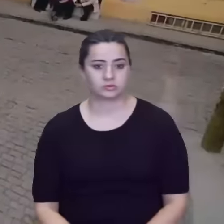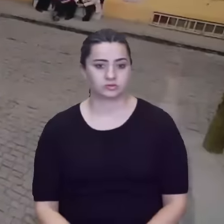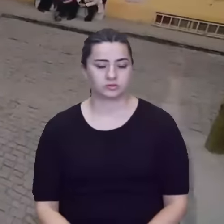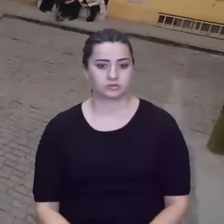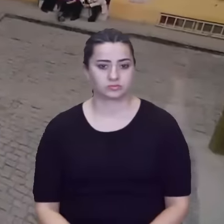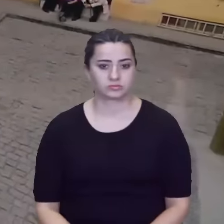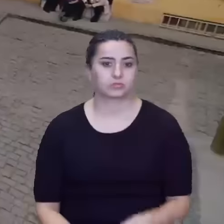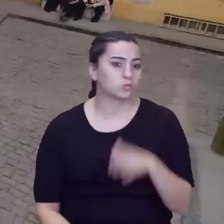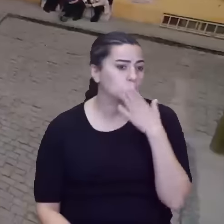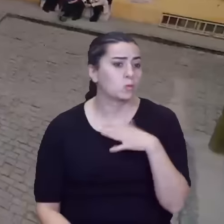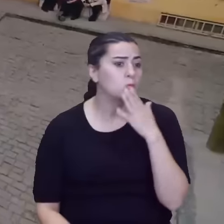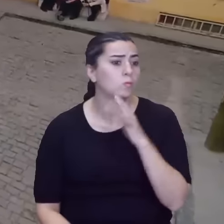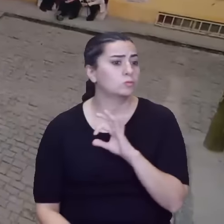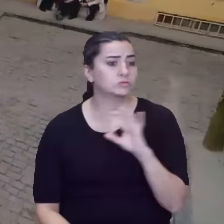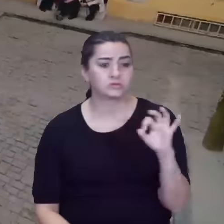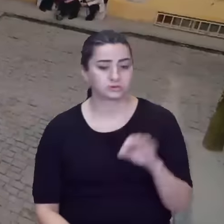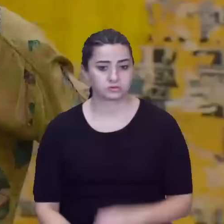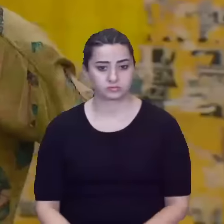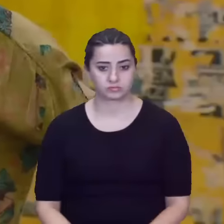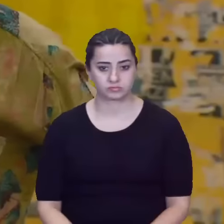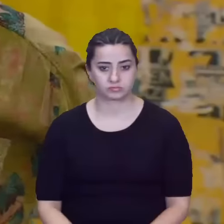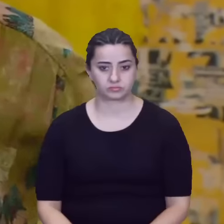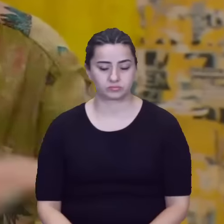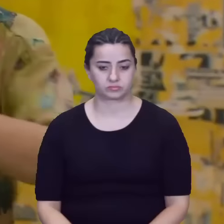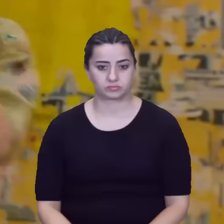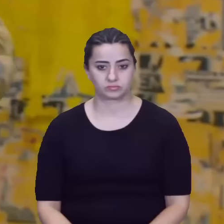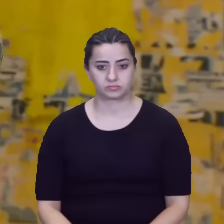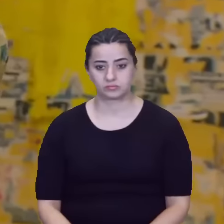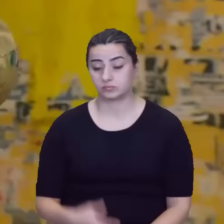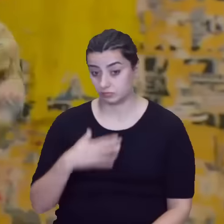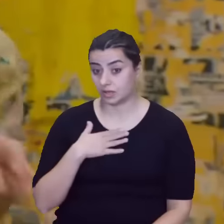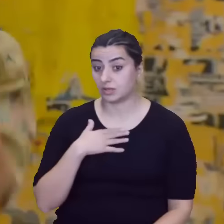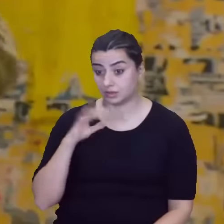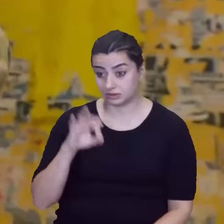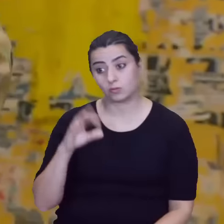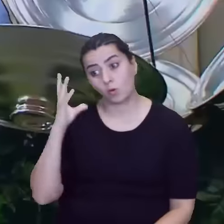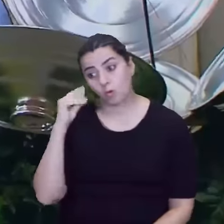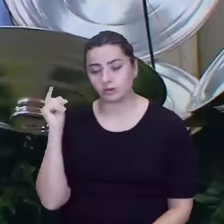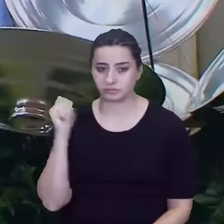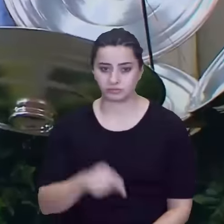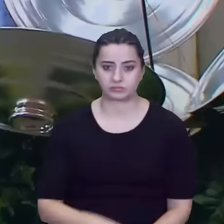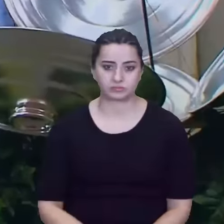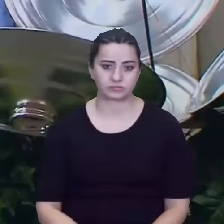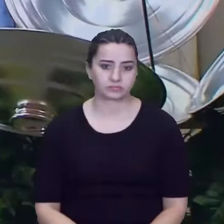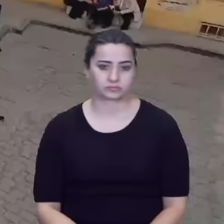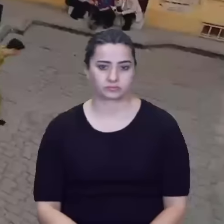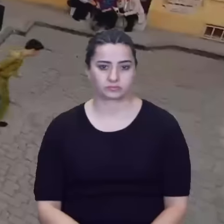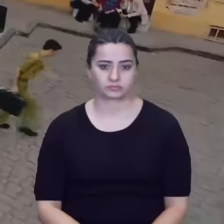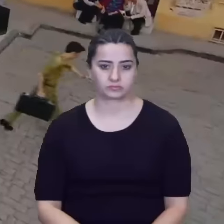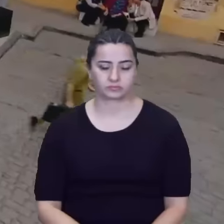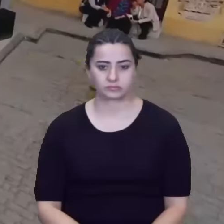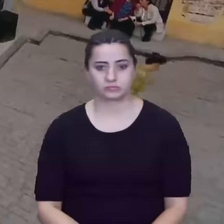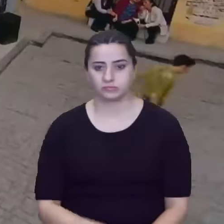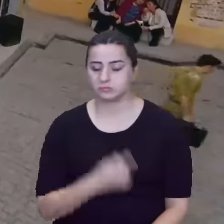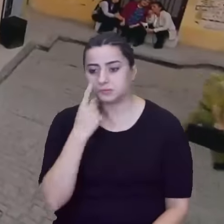Ayşe, yok ya, yine çekmiyor. Ben hemen şimdi öğrenip geliyorum. Dilek el salladı, butik gidiyor. Bir